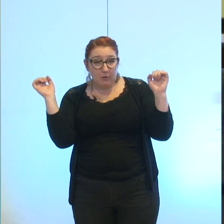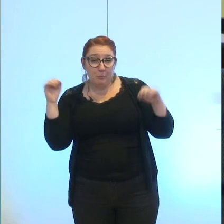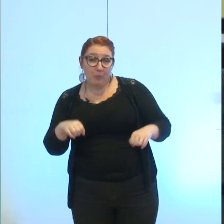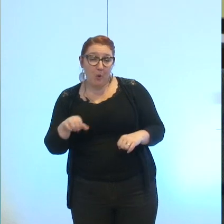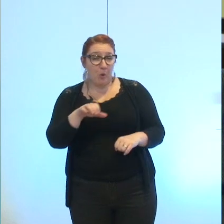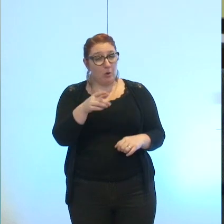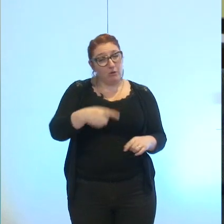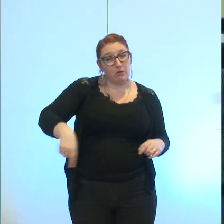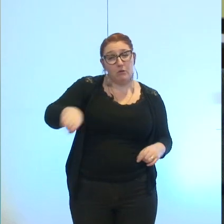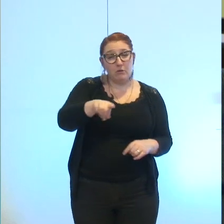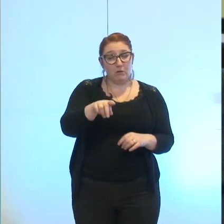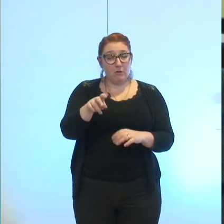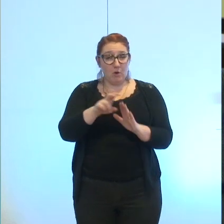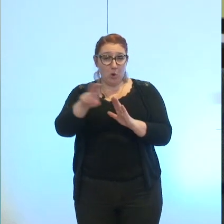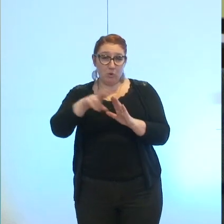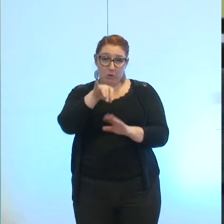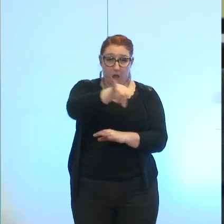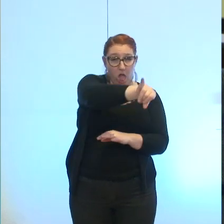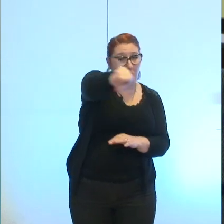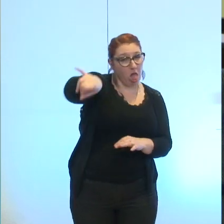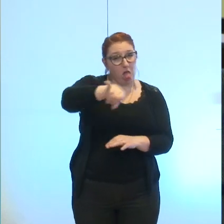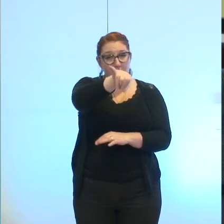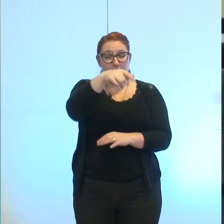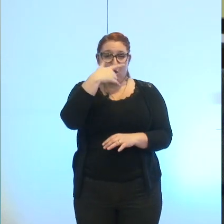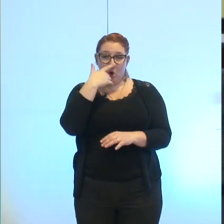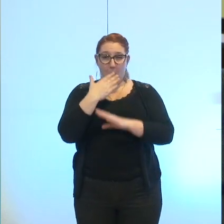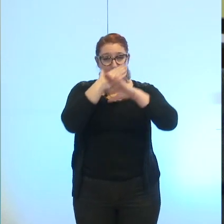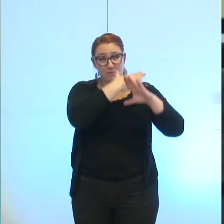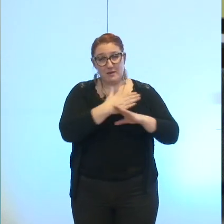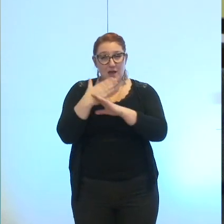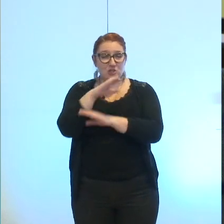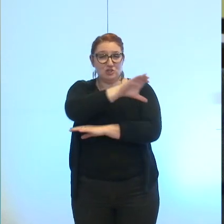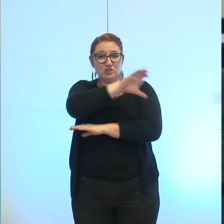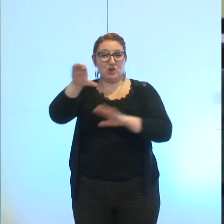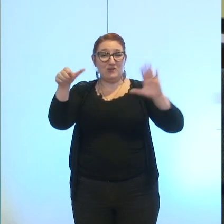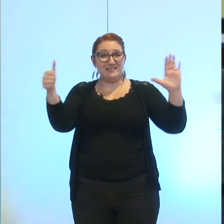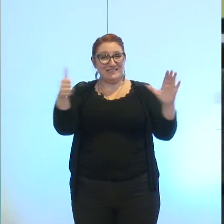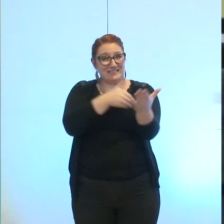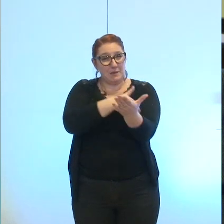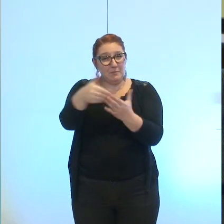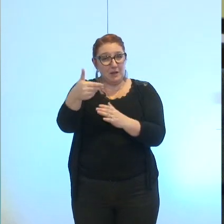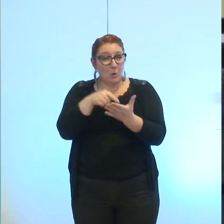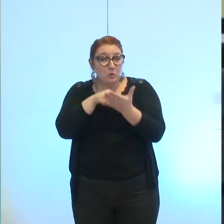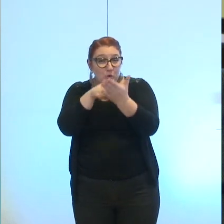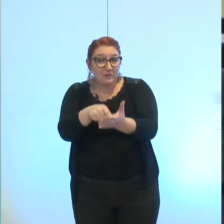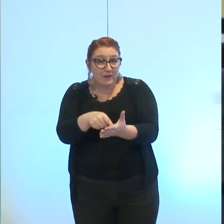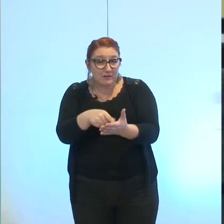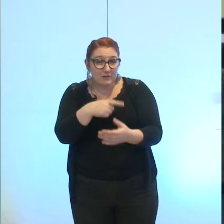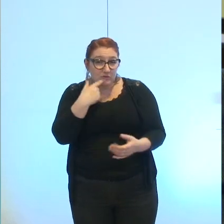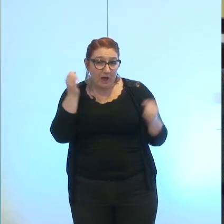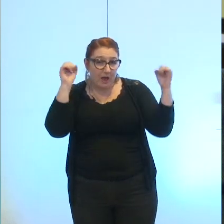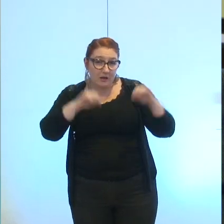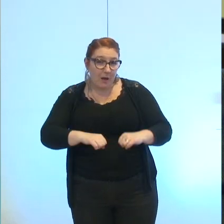106 millions de dettes en vérité on est capable de tout et surtout du